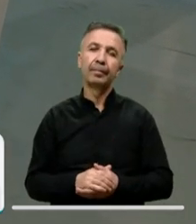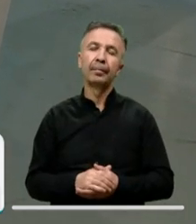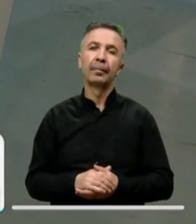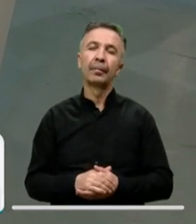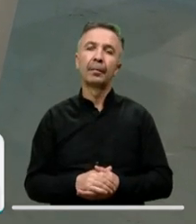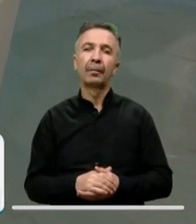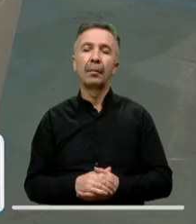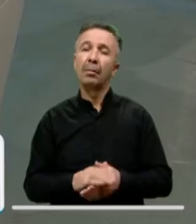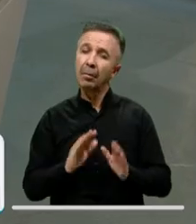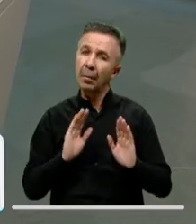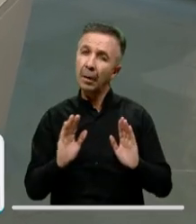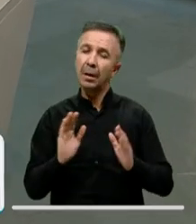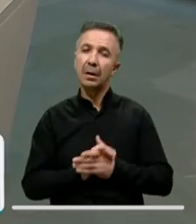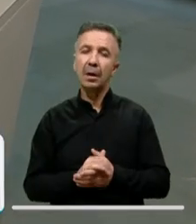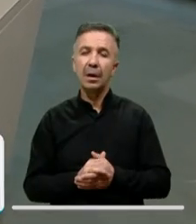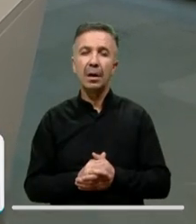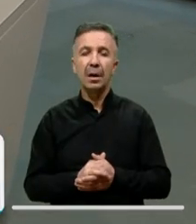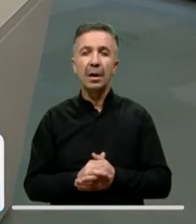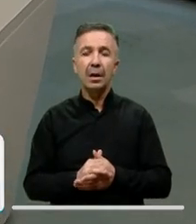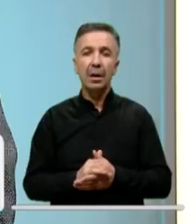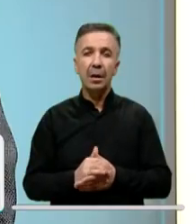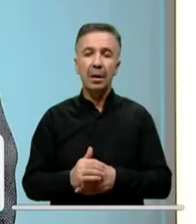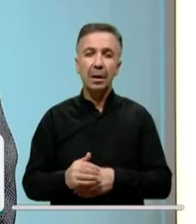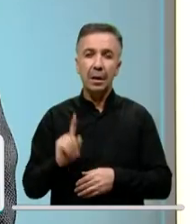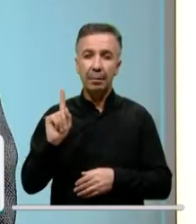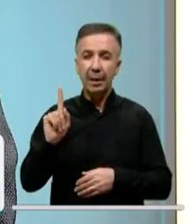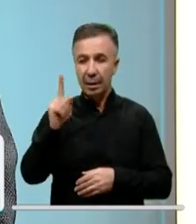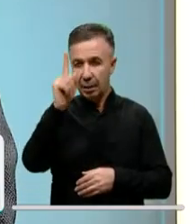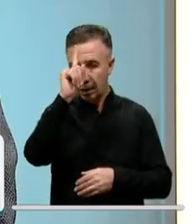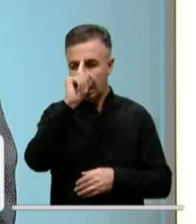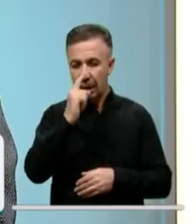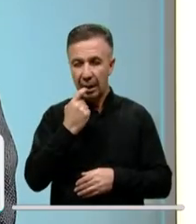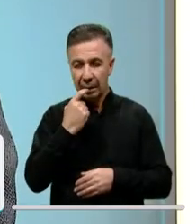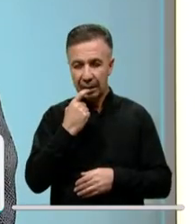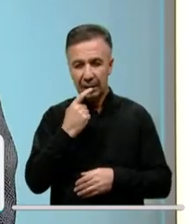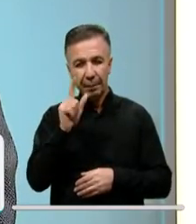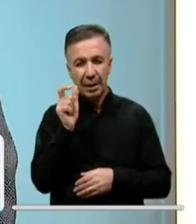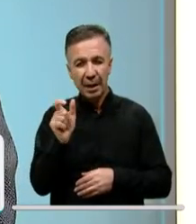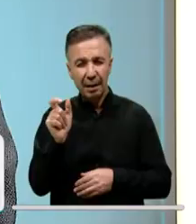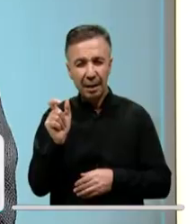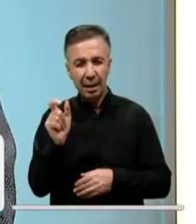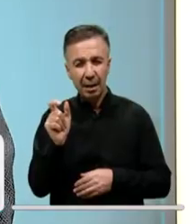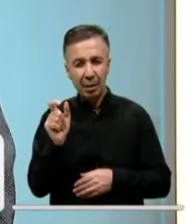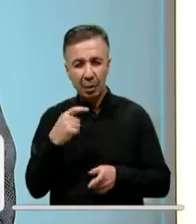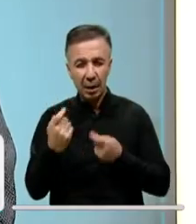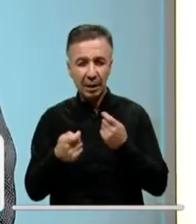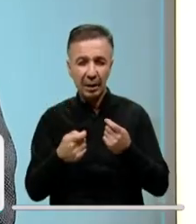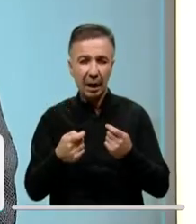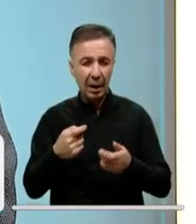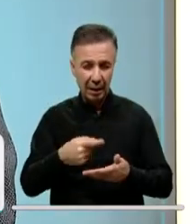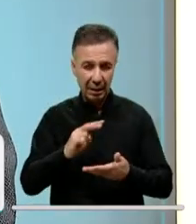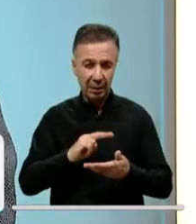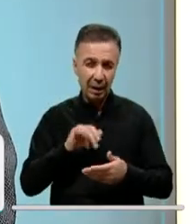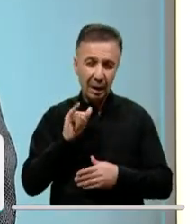tabii. Hatta bir asırda bir kelimenin kullanıldığı manayla diğer asırda